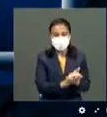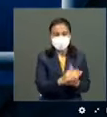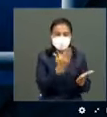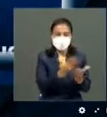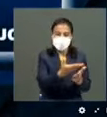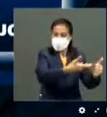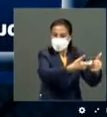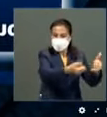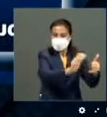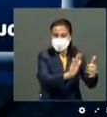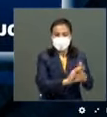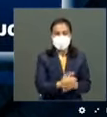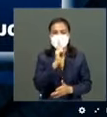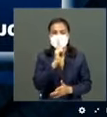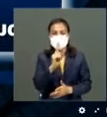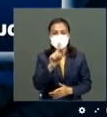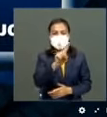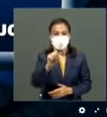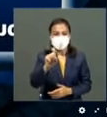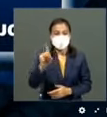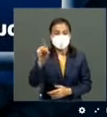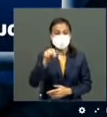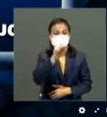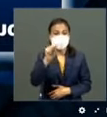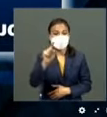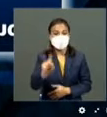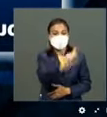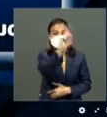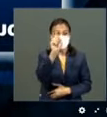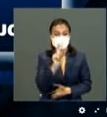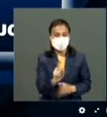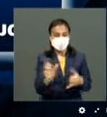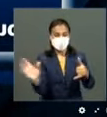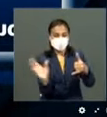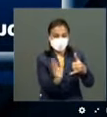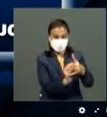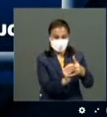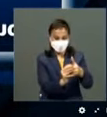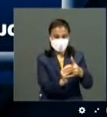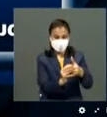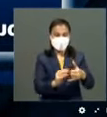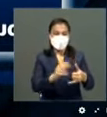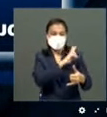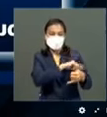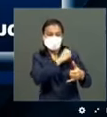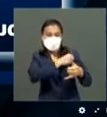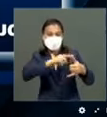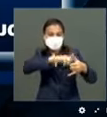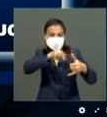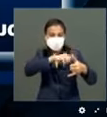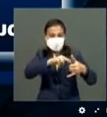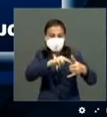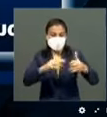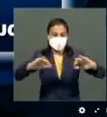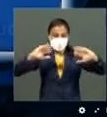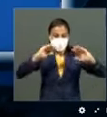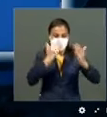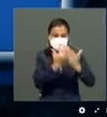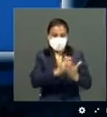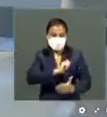ความมั่นใจ 100% นะครับเมื่อท่านเป็นผู้สงสัยหรือติดเชื้อโควิดท่านได้รับบริการโดยไม่เสียค่าใช้จ่ายรัฐบาลเป็นผู้ดูแล